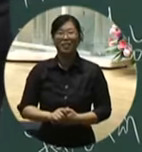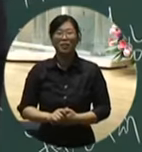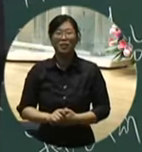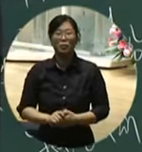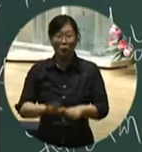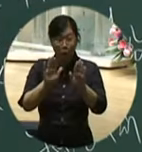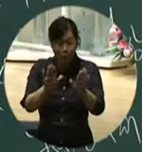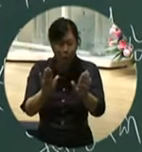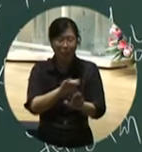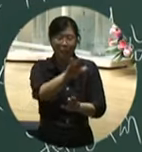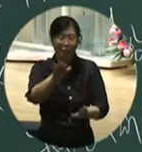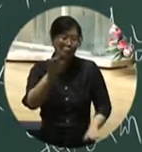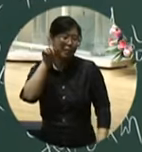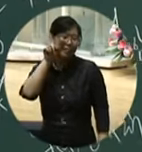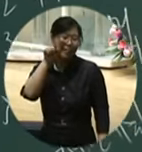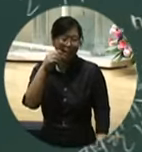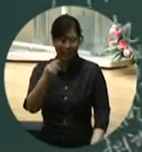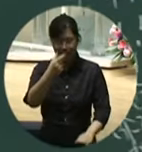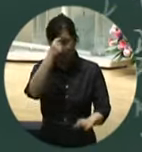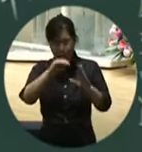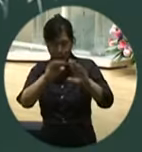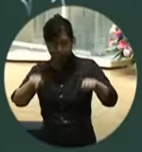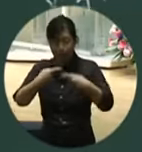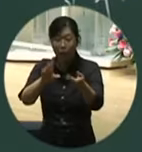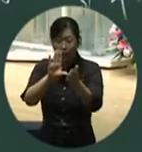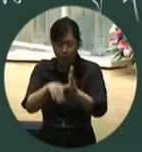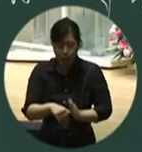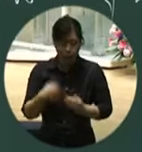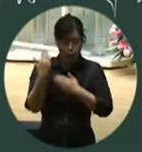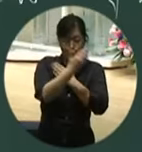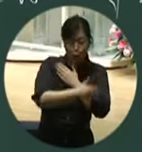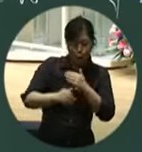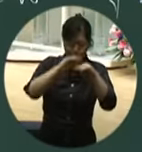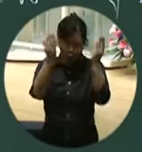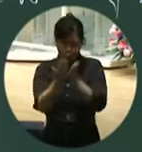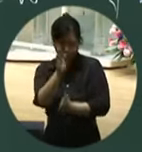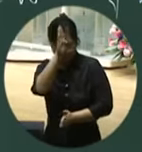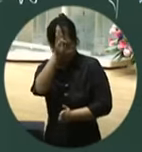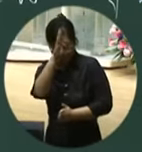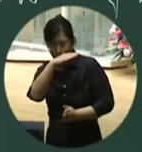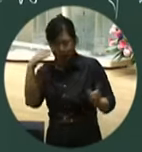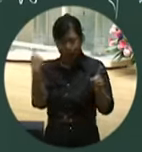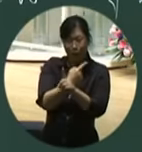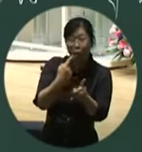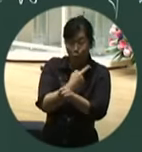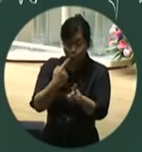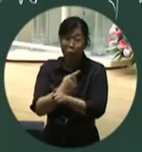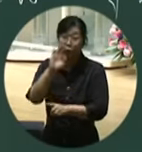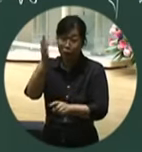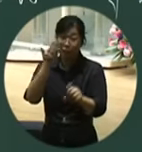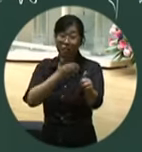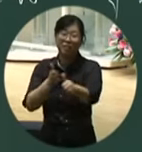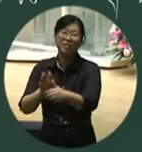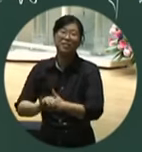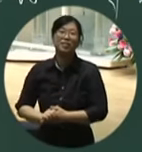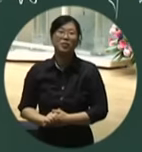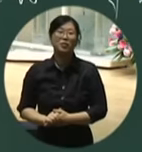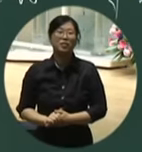간의 질병이 치유되는 시간 되길 바랍니다. So tomorrow during the time of worship, I hope it'll be the time that all of your illnesses, both physically and spiritually, will be